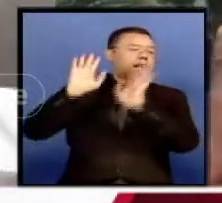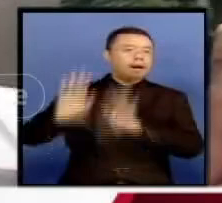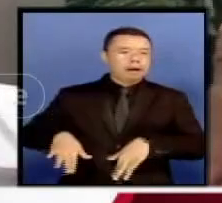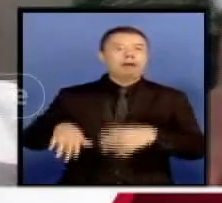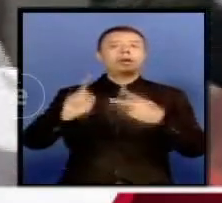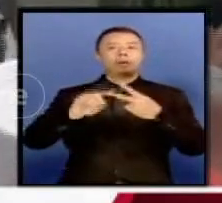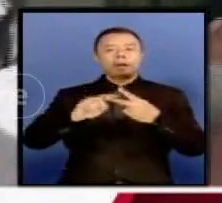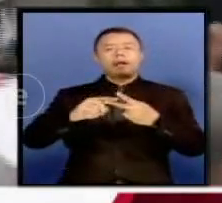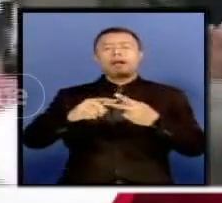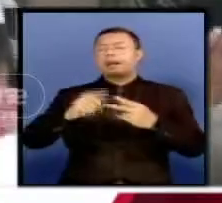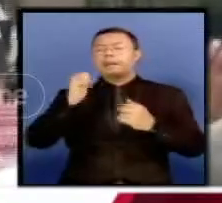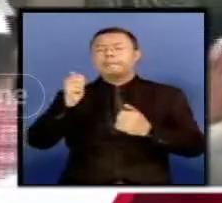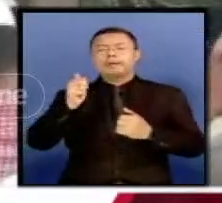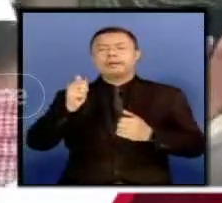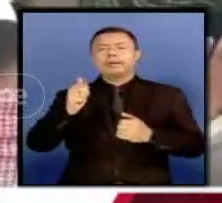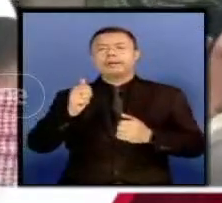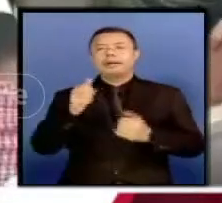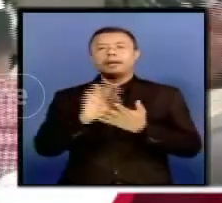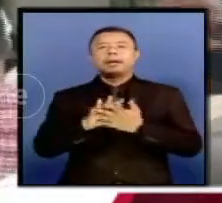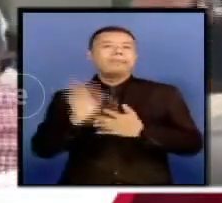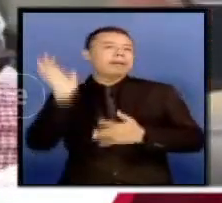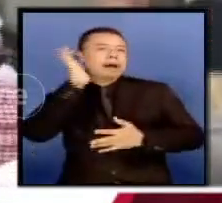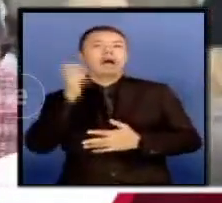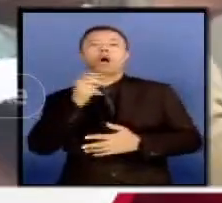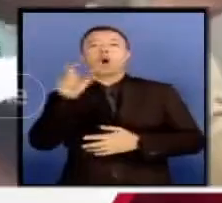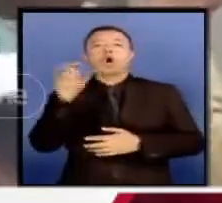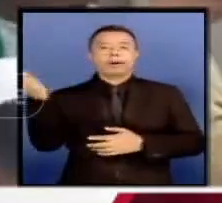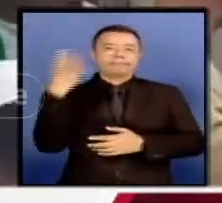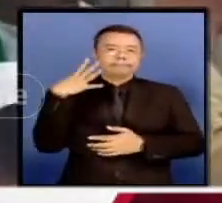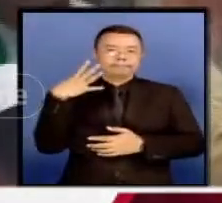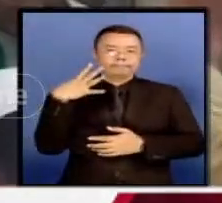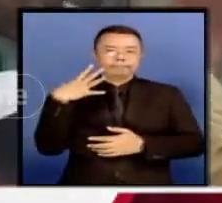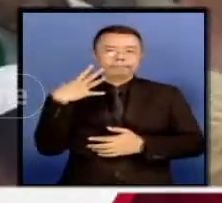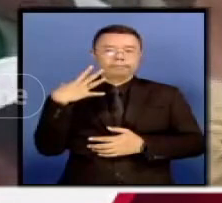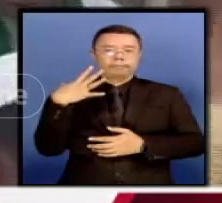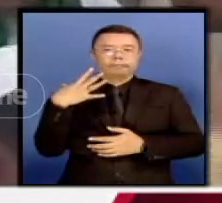dan lebih merespon terhadap voice atau suara.